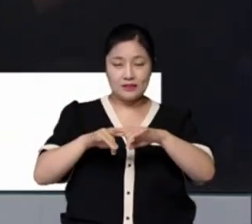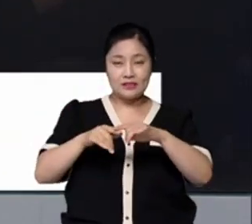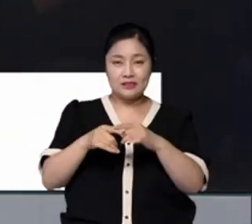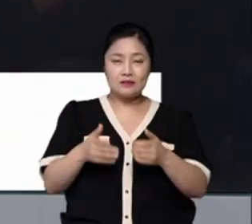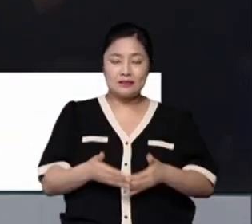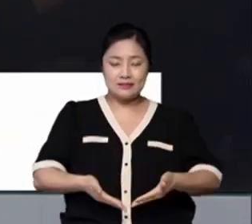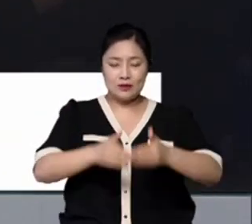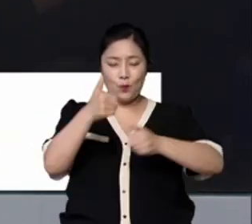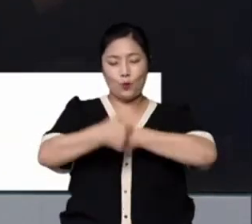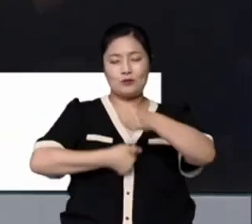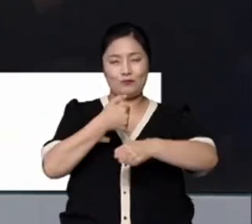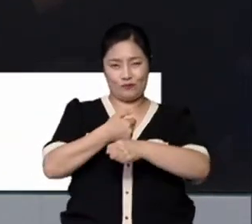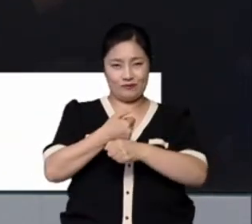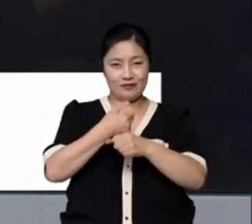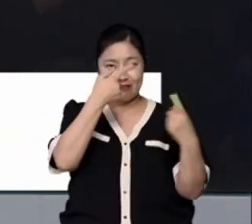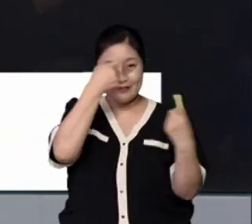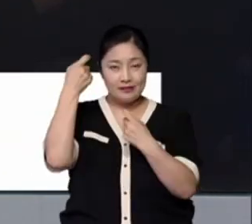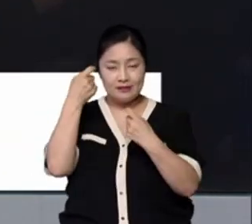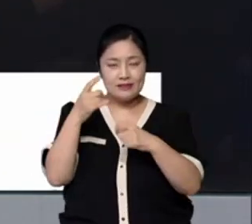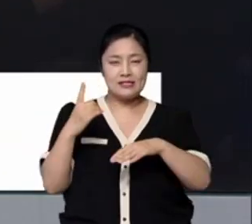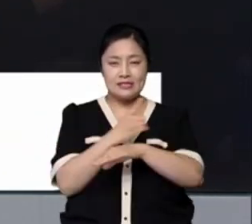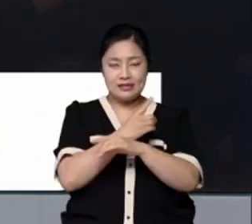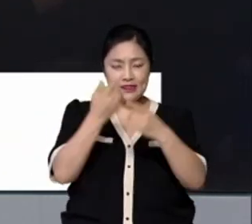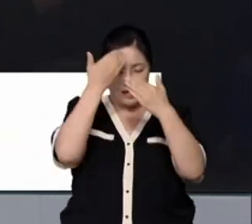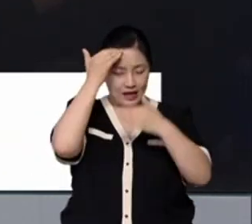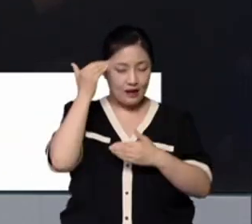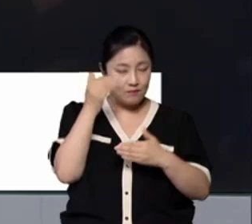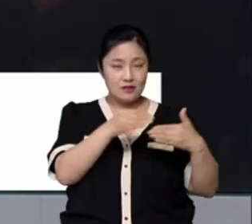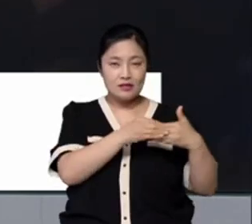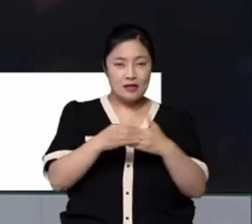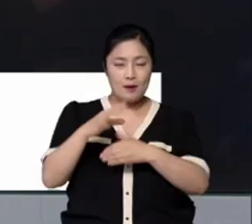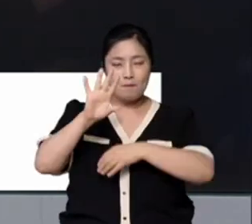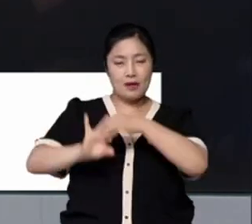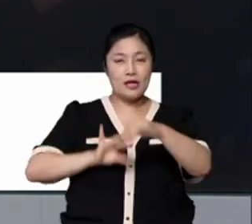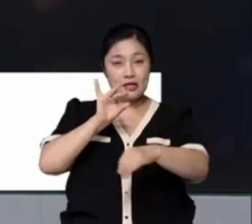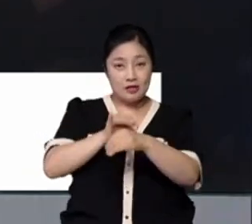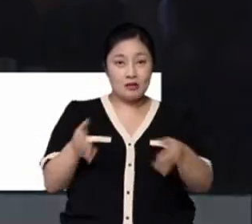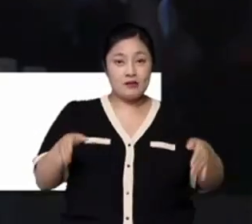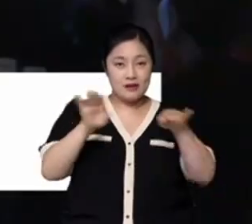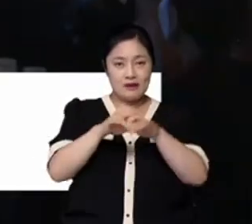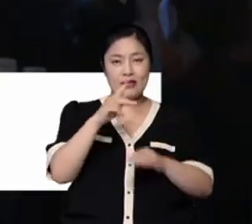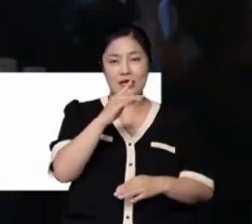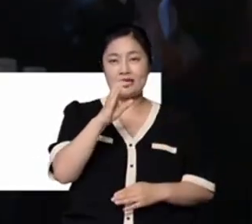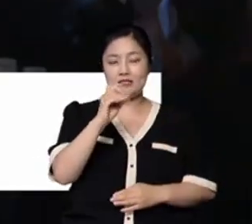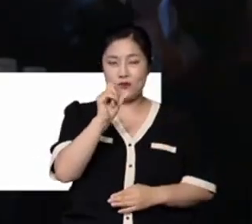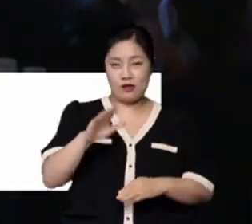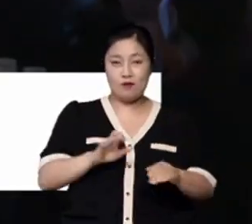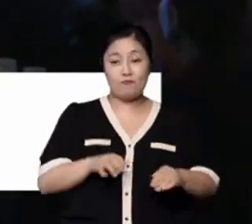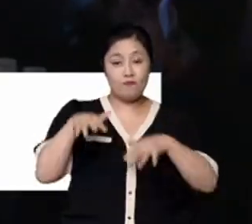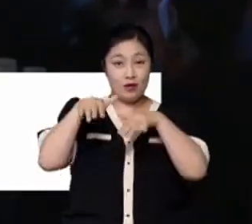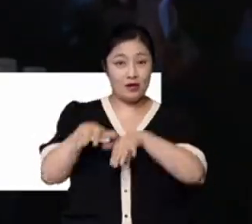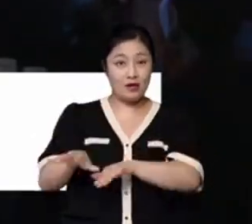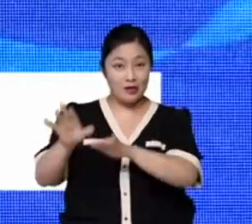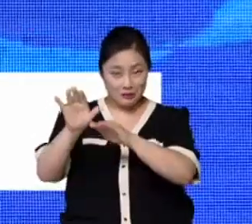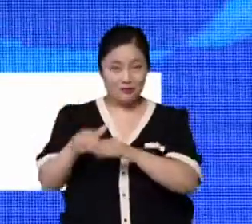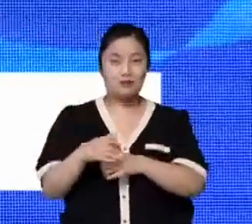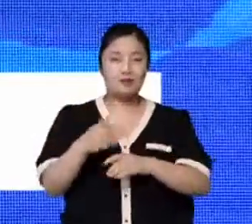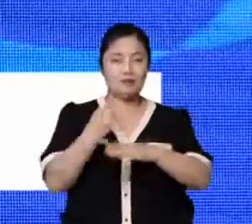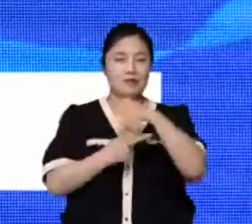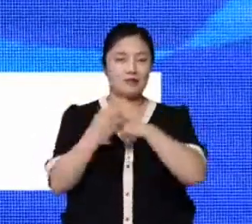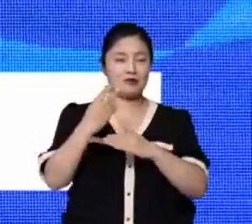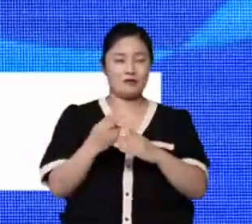한국방송통신전파진흥원이 창립 50주년을 맞아 디지털 대한민국을 이끌 100년 기관 KCA 웨이브 미래 비전을